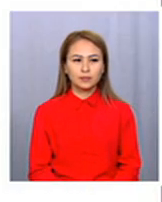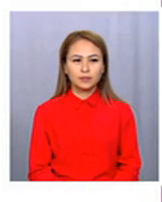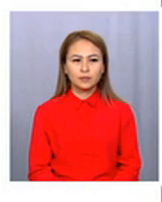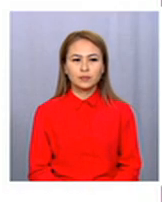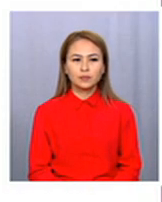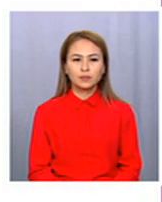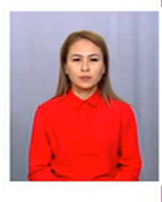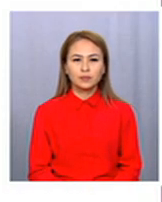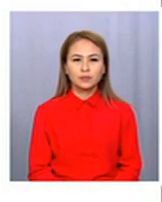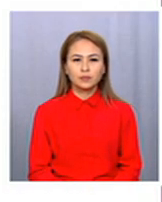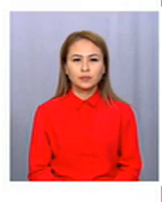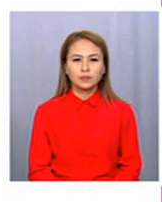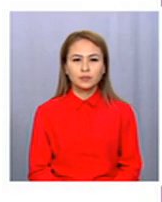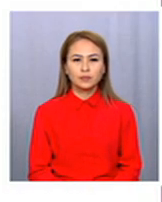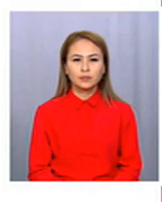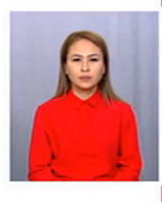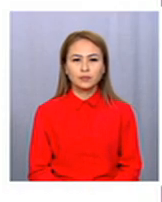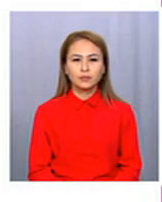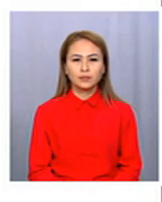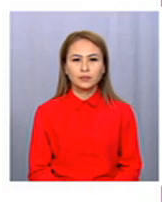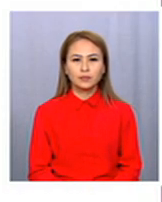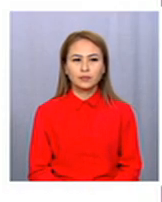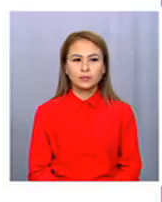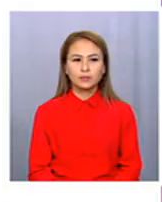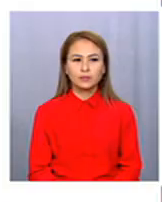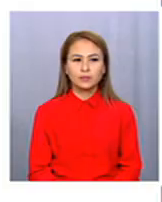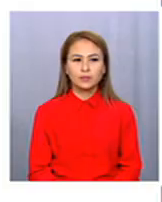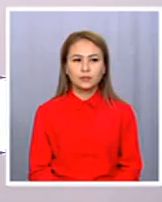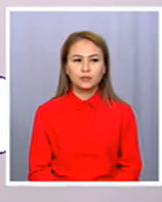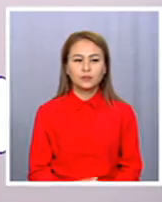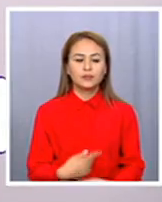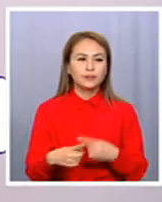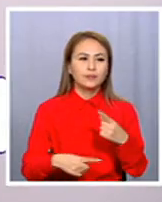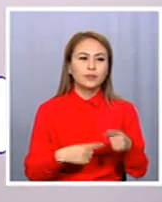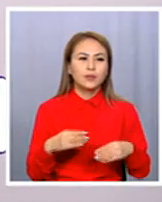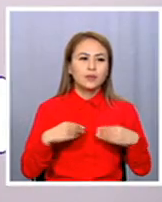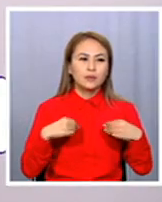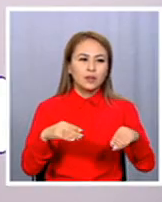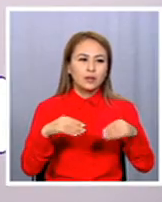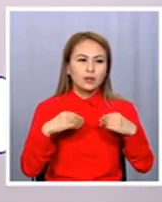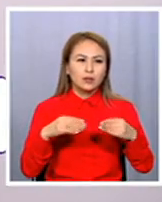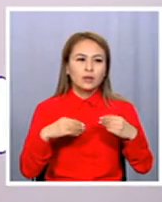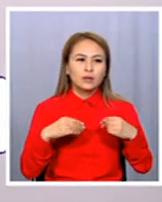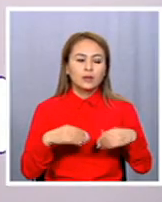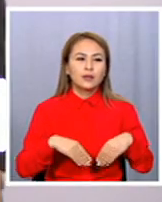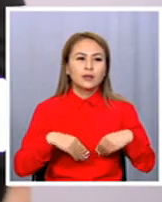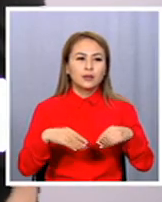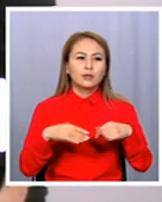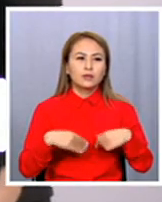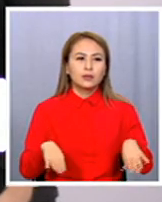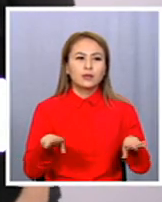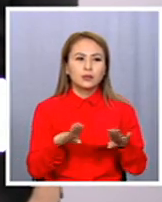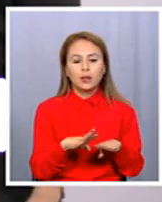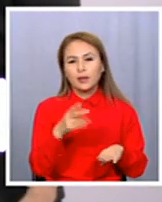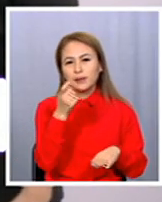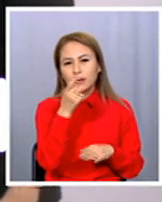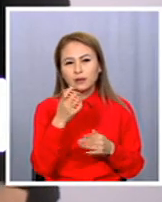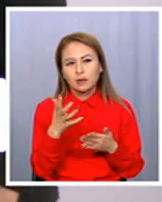жүйеге мысал ретінде айтуға болады. Келесі бұл бізде егістік. Егістікте дәнді дақылдар алу